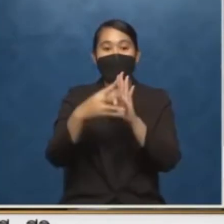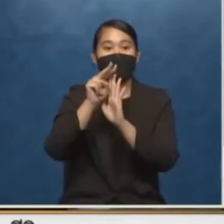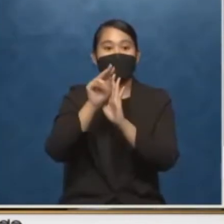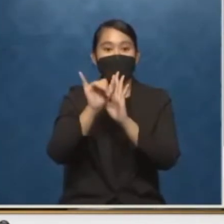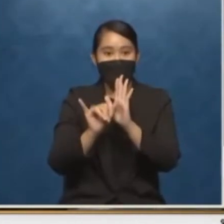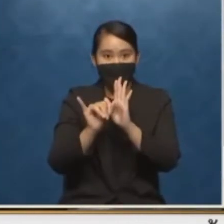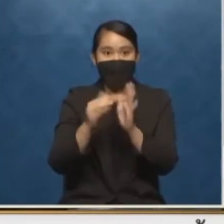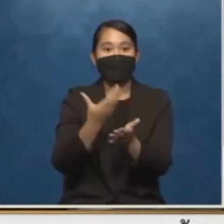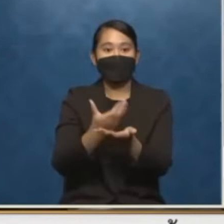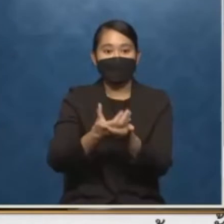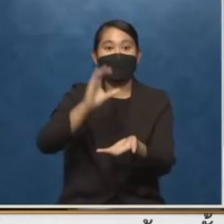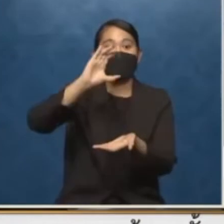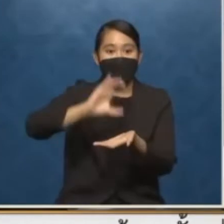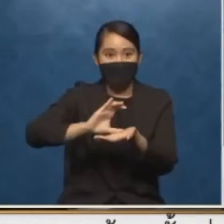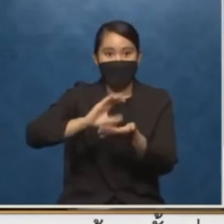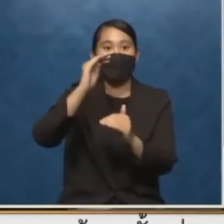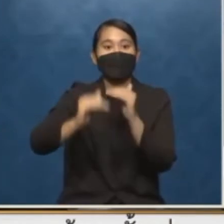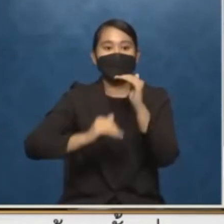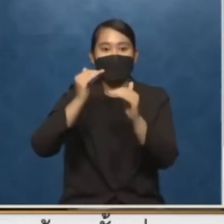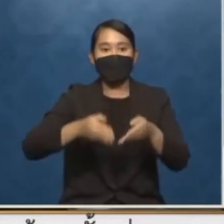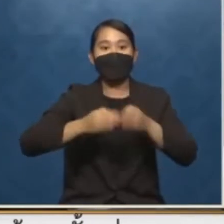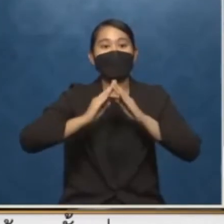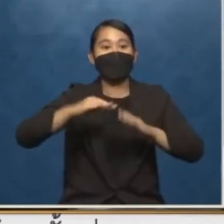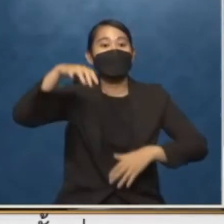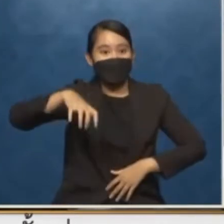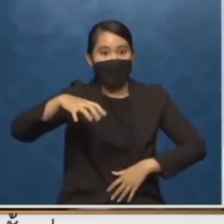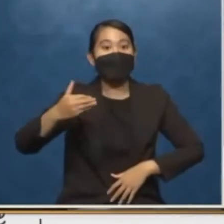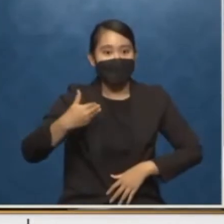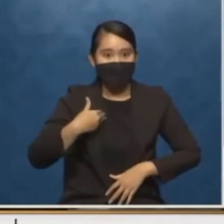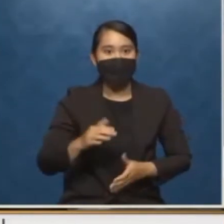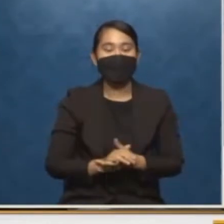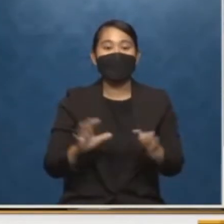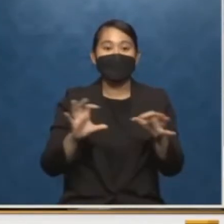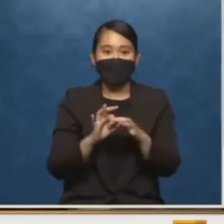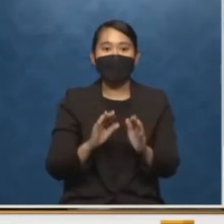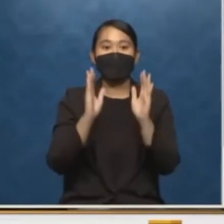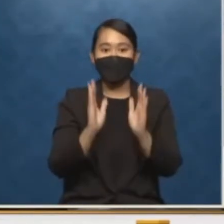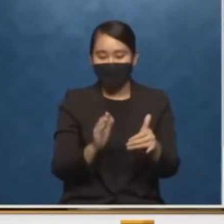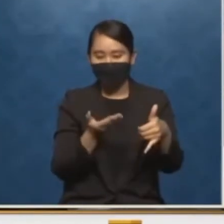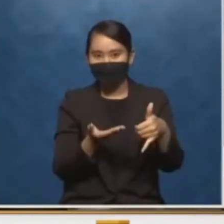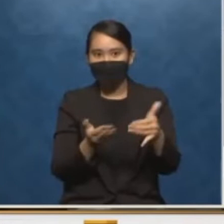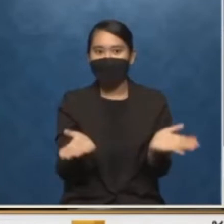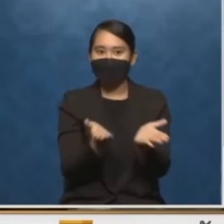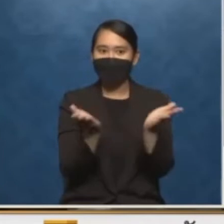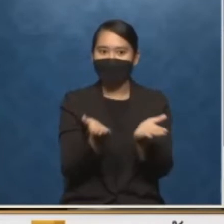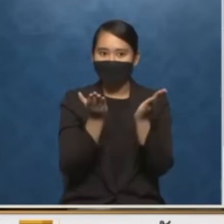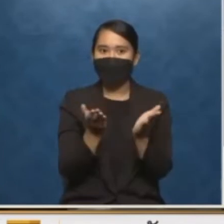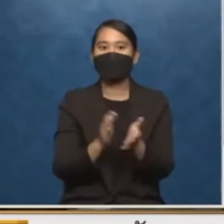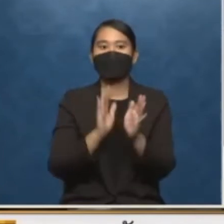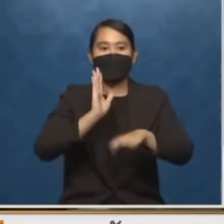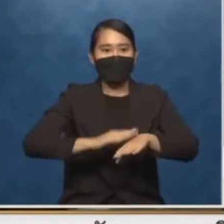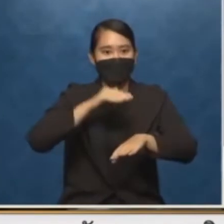และงบประมาณที่จะขยายงบประมาณนี่ผมอยากให้มีเลยเรื่องการส่งเสริมคนให้เป็นคนเนี่ยฝีมือแรงงานเนี่ยข